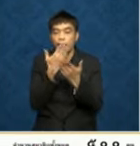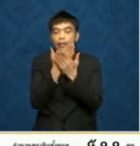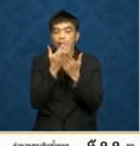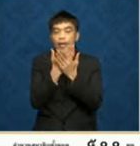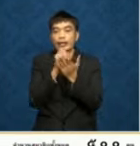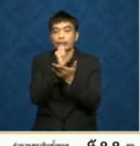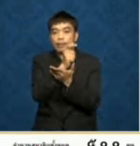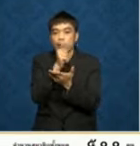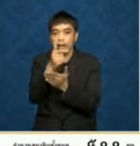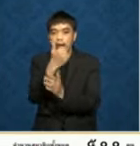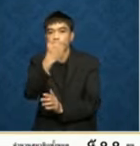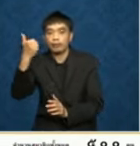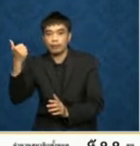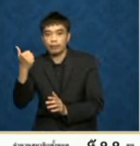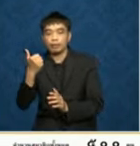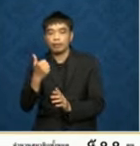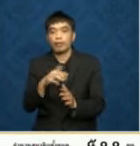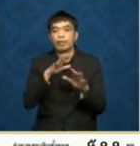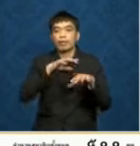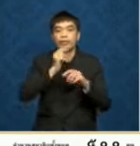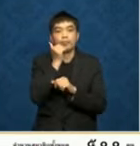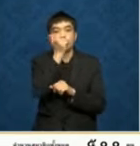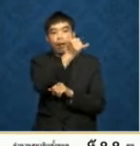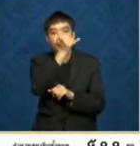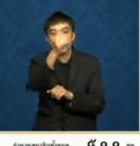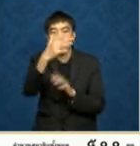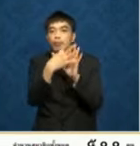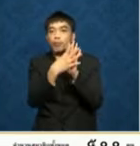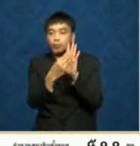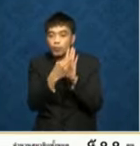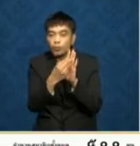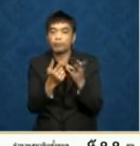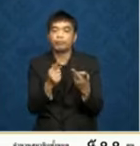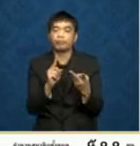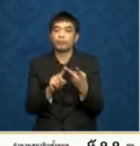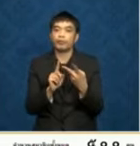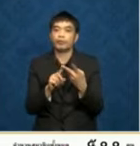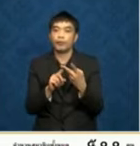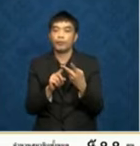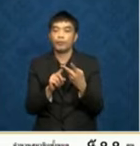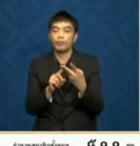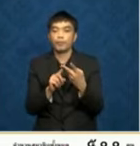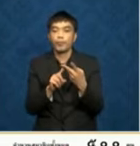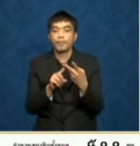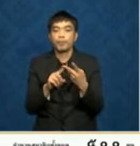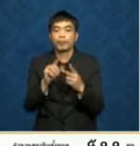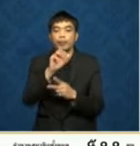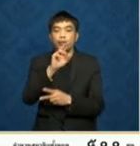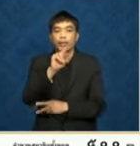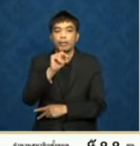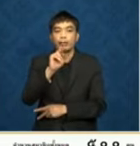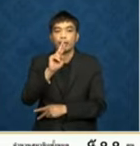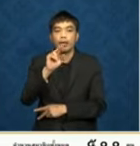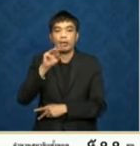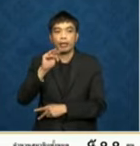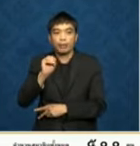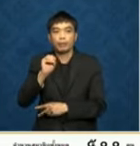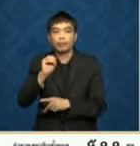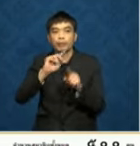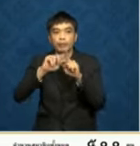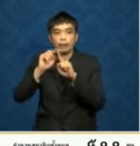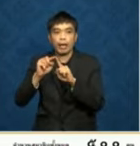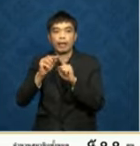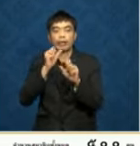เป็ Software นั้นเป็นงบทใช้ในการเดินทางไปประชุมไม่วาจะเป็เกยวกับเรื่องการทำ NIM National Referral Mechan